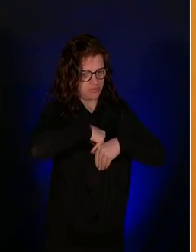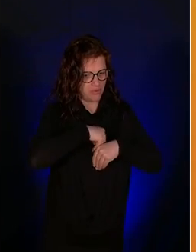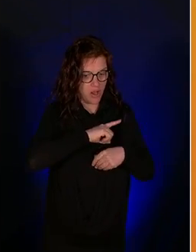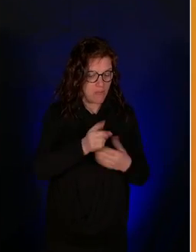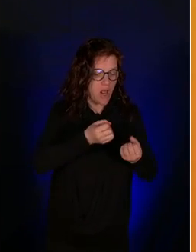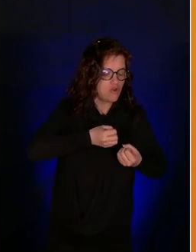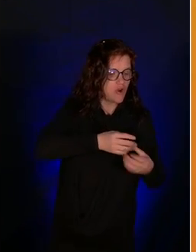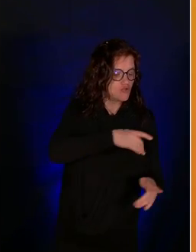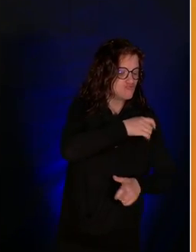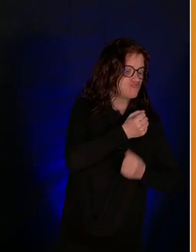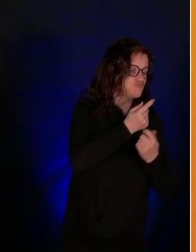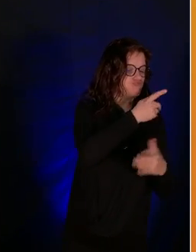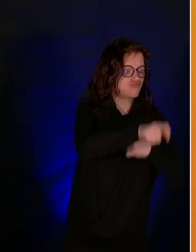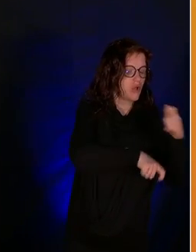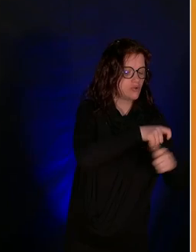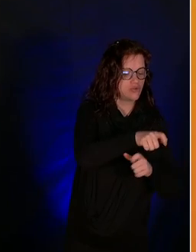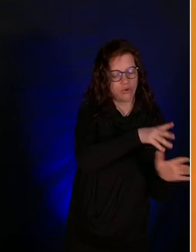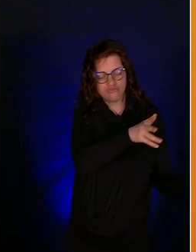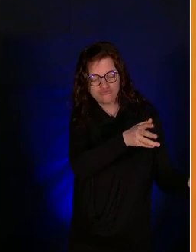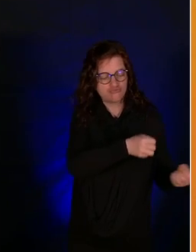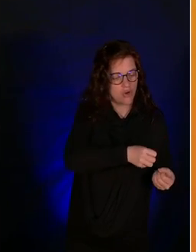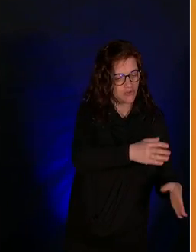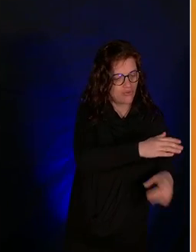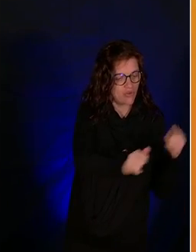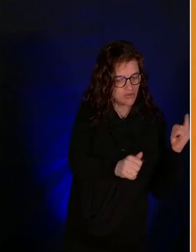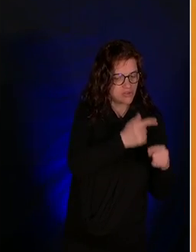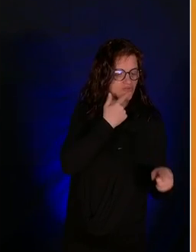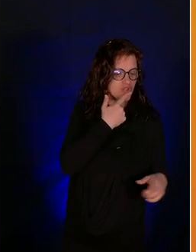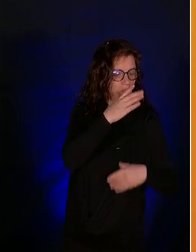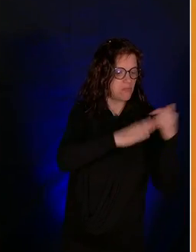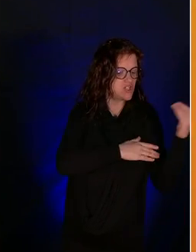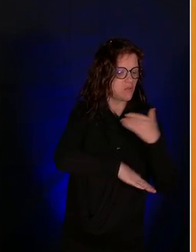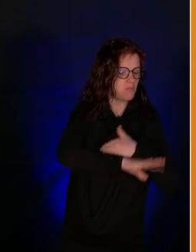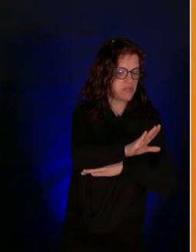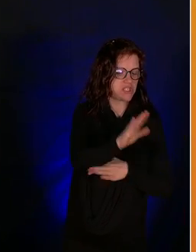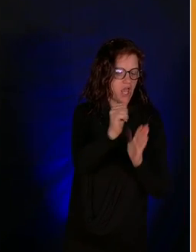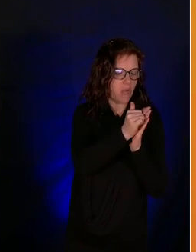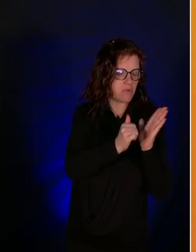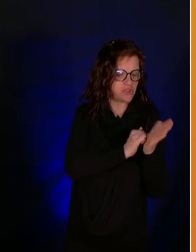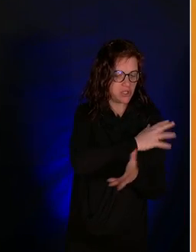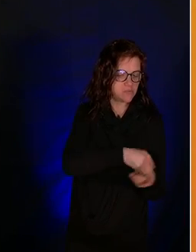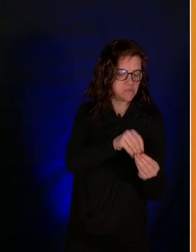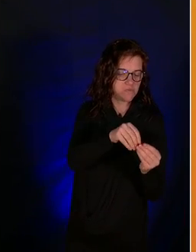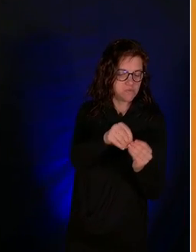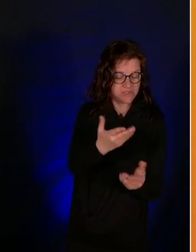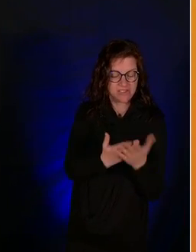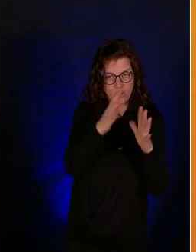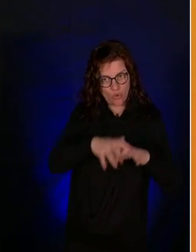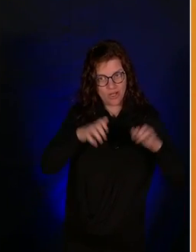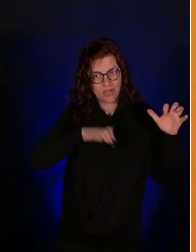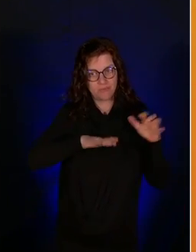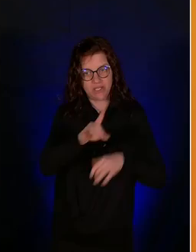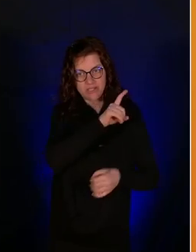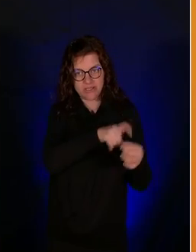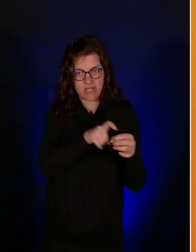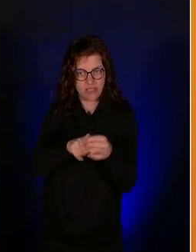quelques personnes dont c'est devenu une profession d'amender. C'est le congrès des syndicats et non celui des UD